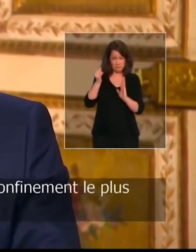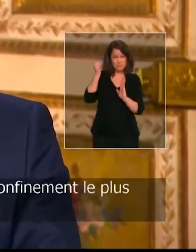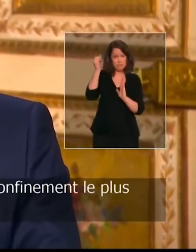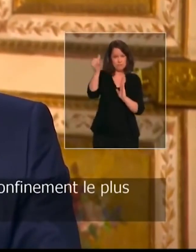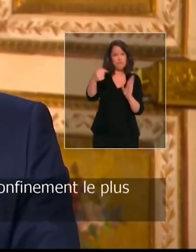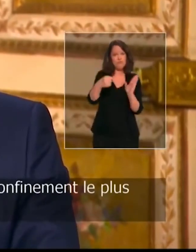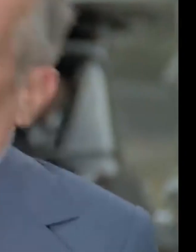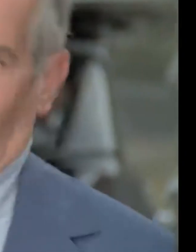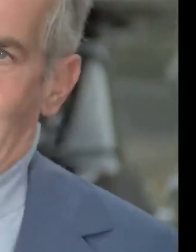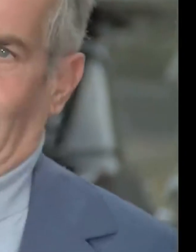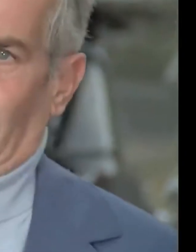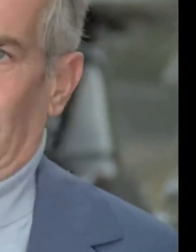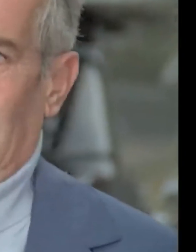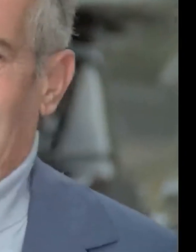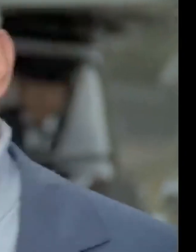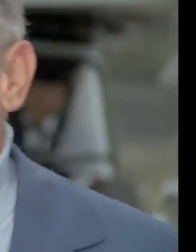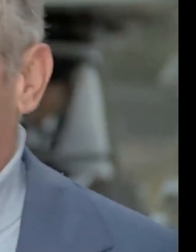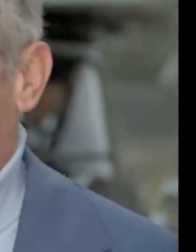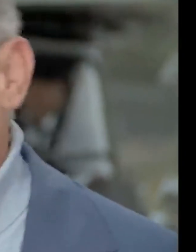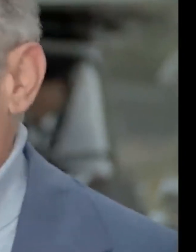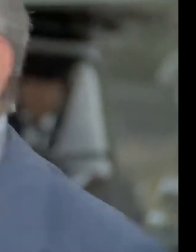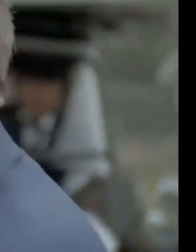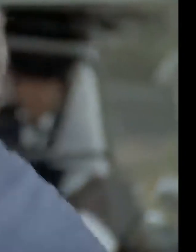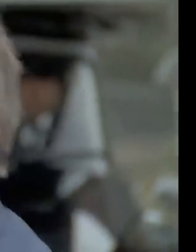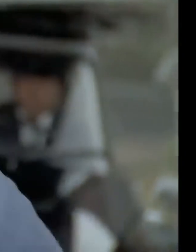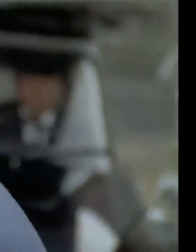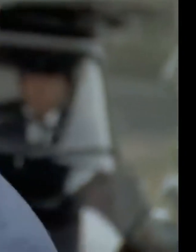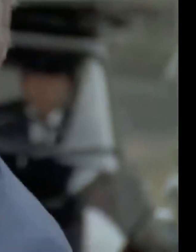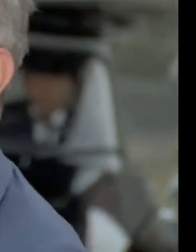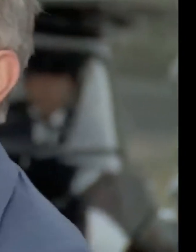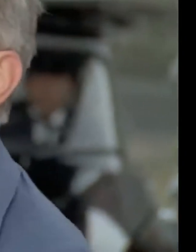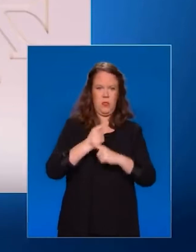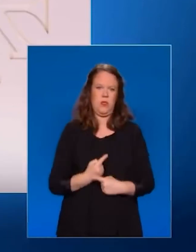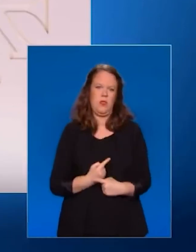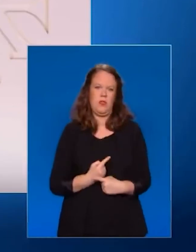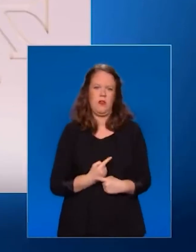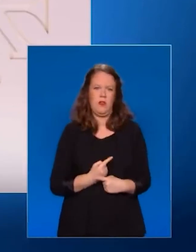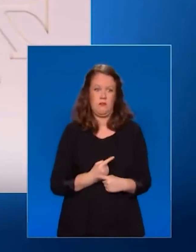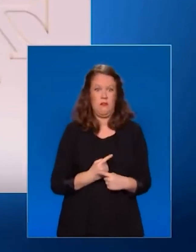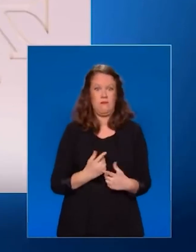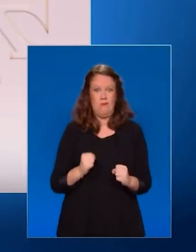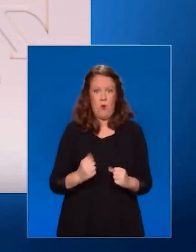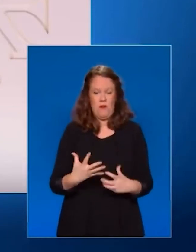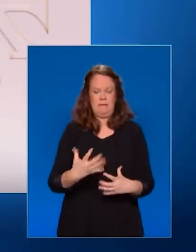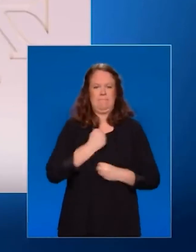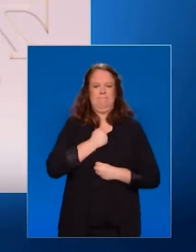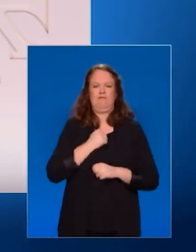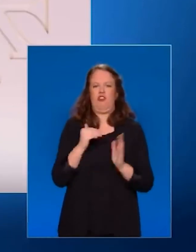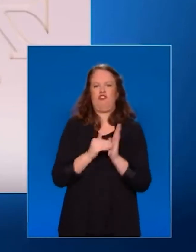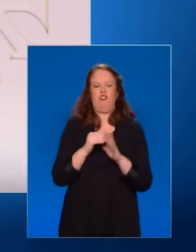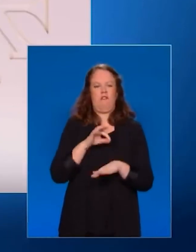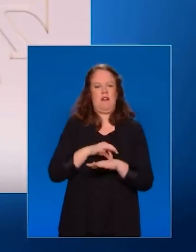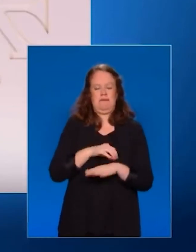lundi 11 mai. Et alors laissez-moi passer, allez, laissez-moi passer. La solution à cette baisse